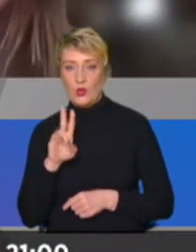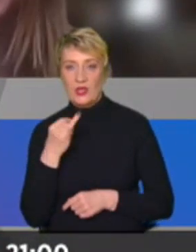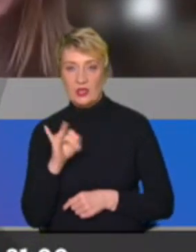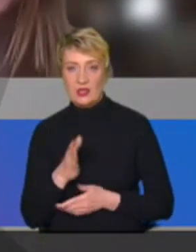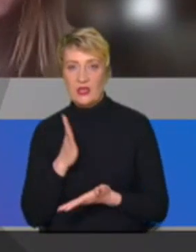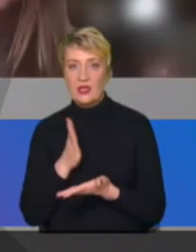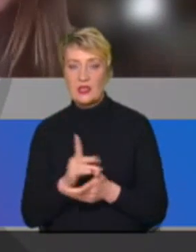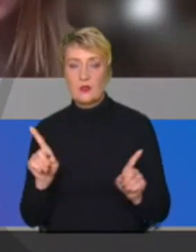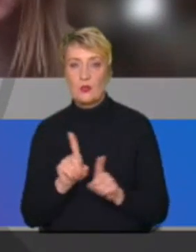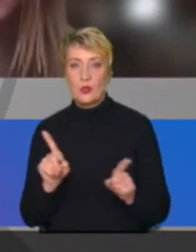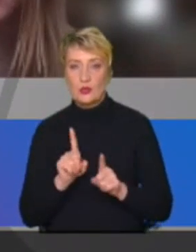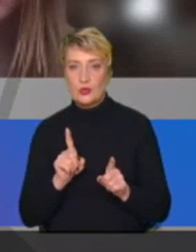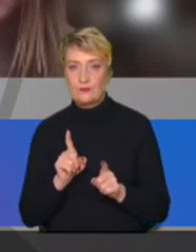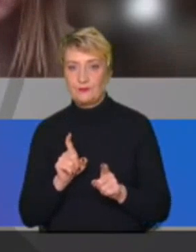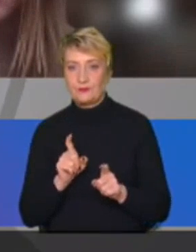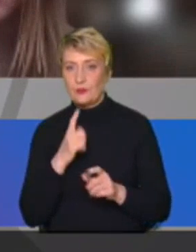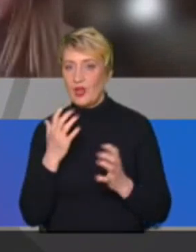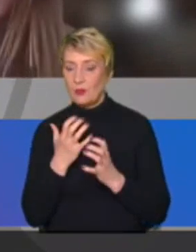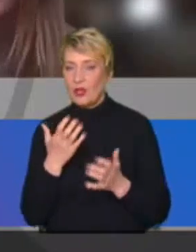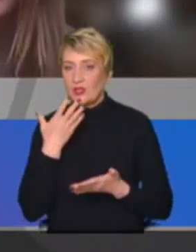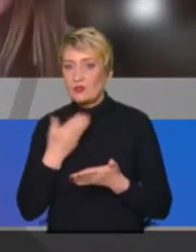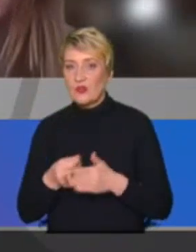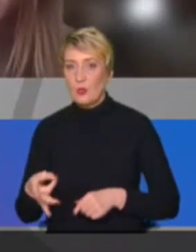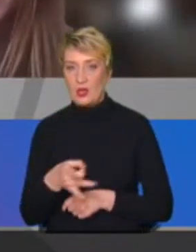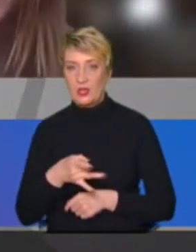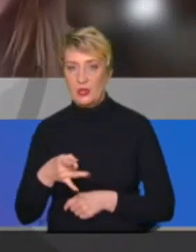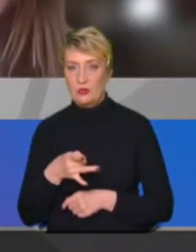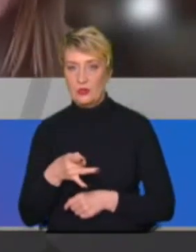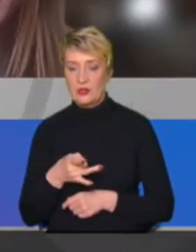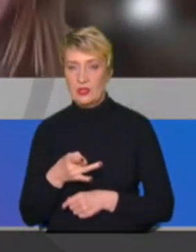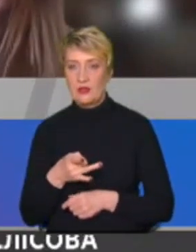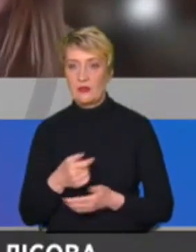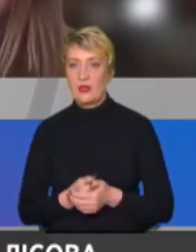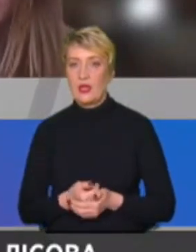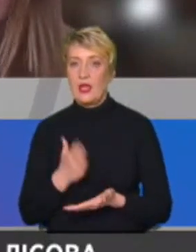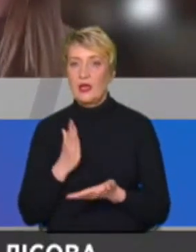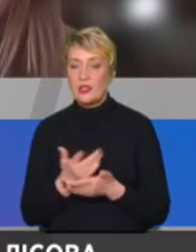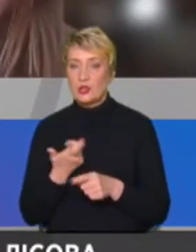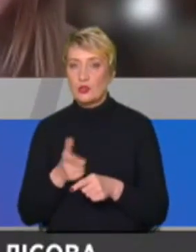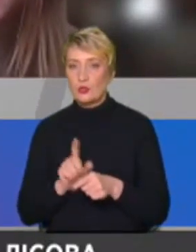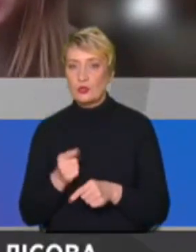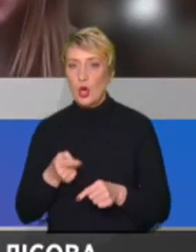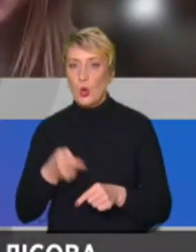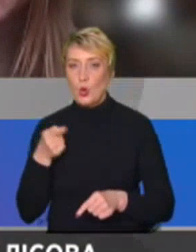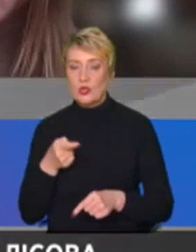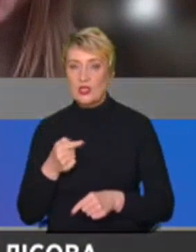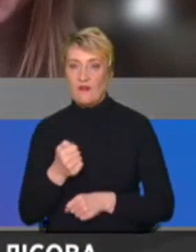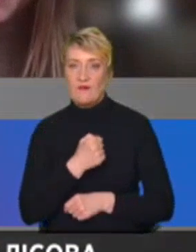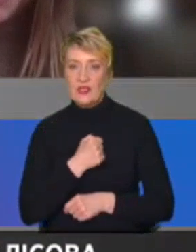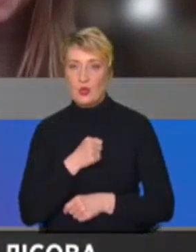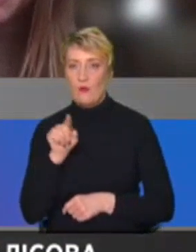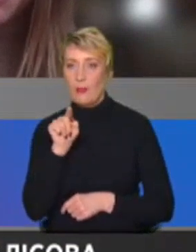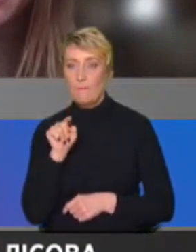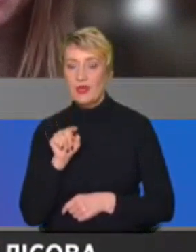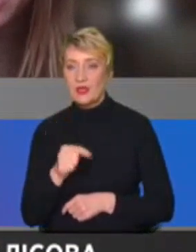йому дбати у власному регіоні наразі. Є дуже такі гострі військові питання. Дякую, спасибі